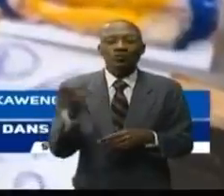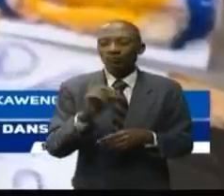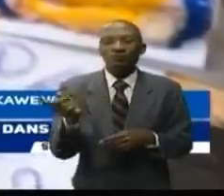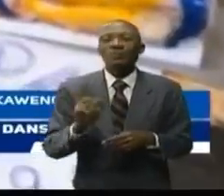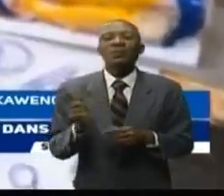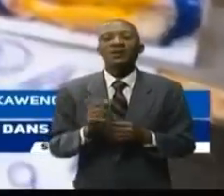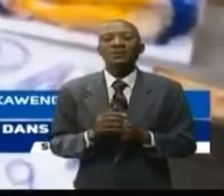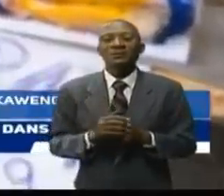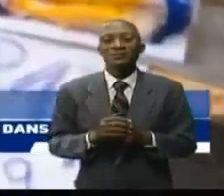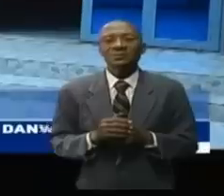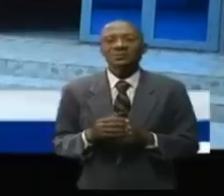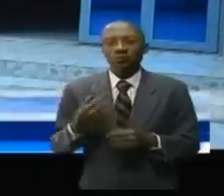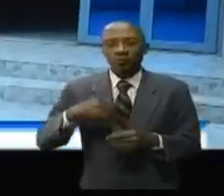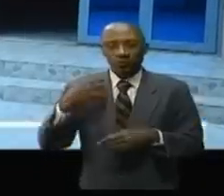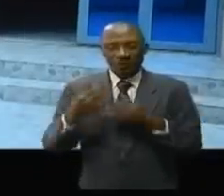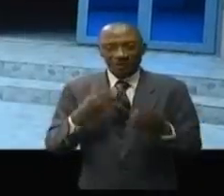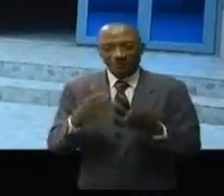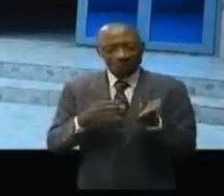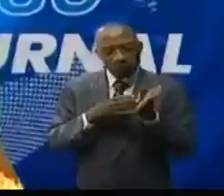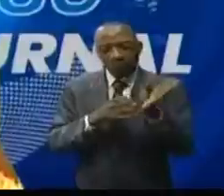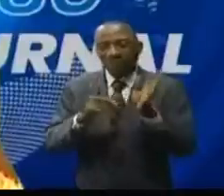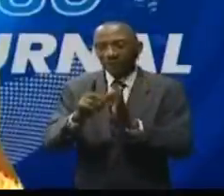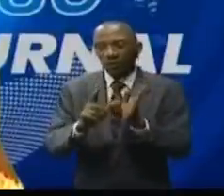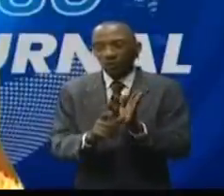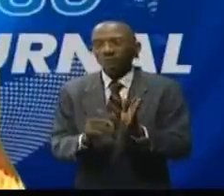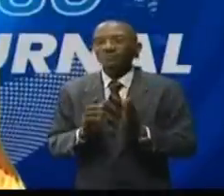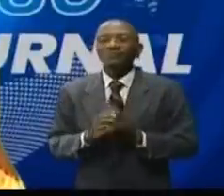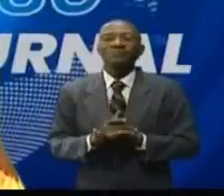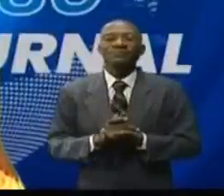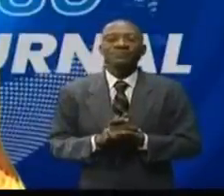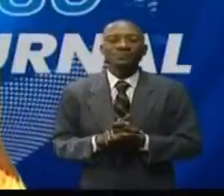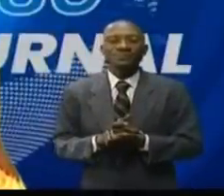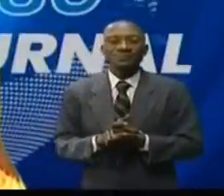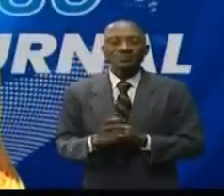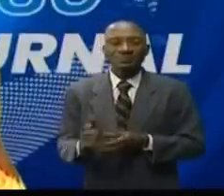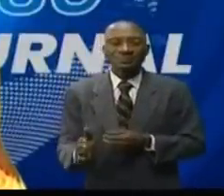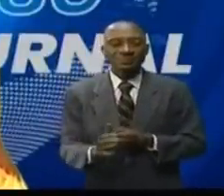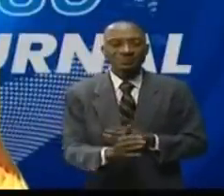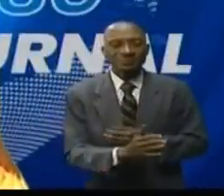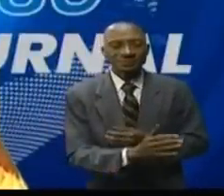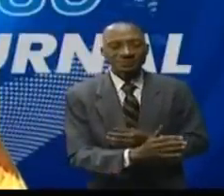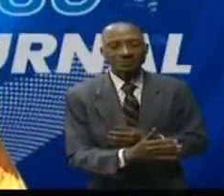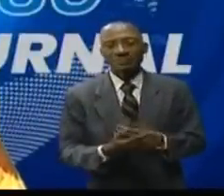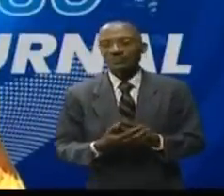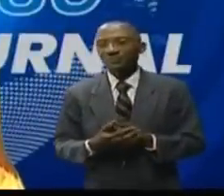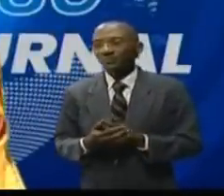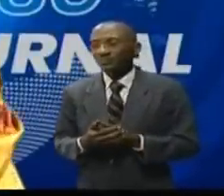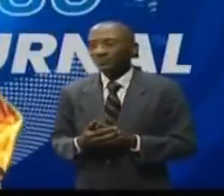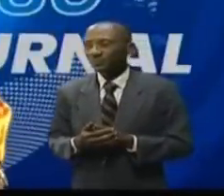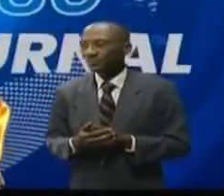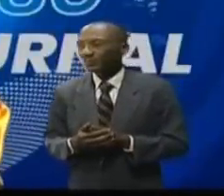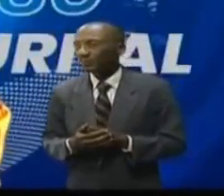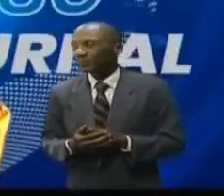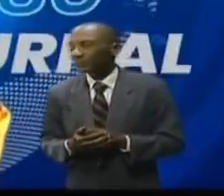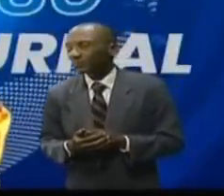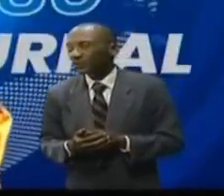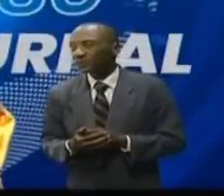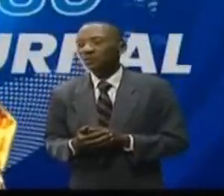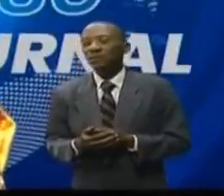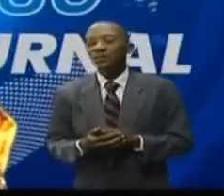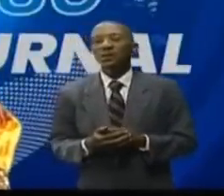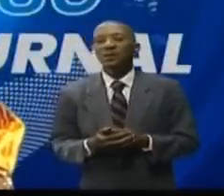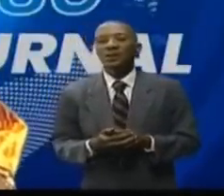les morgues pour la conservation. Les femmes leaders du groupe G100 en réunion bilatérale avec les